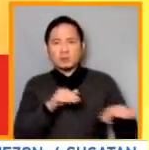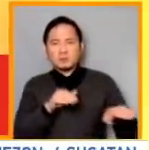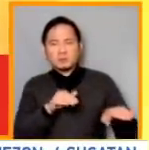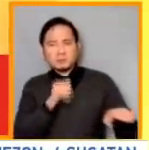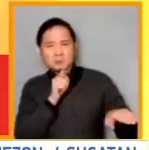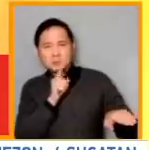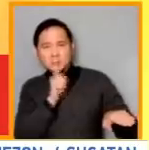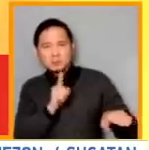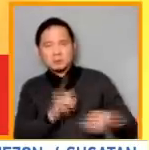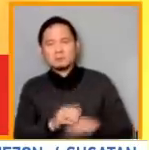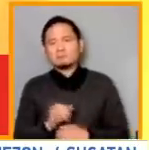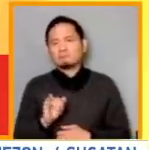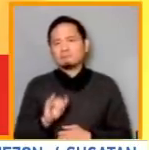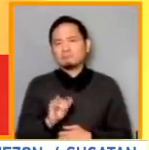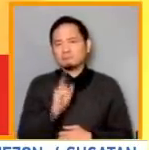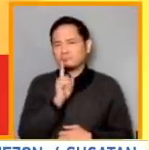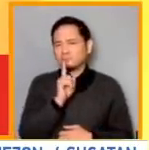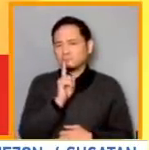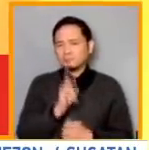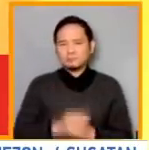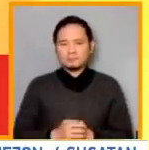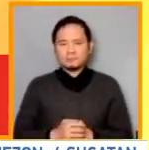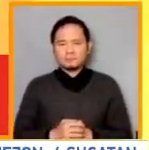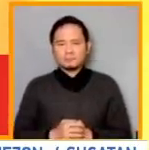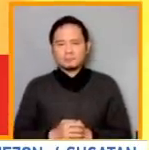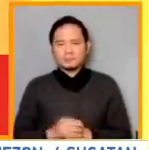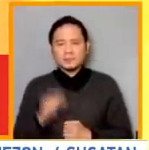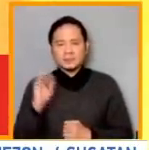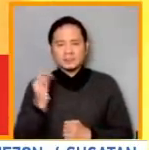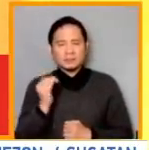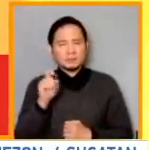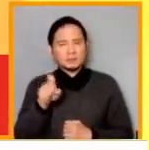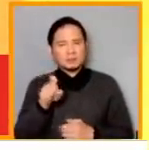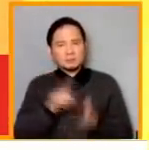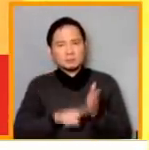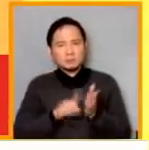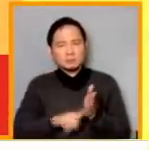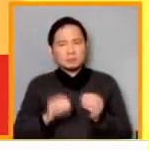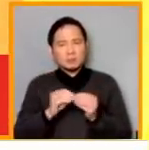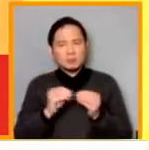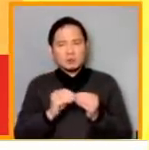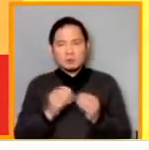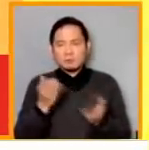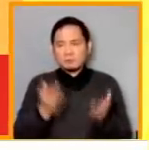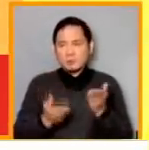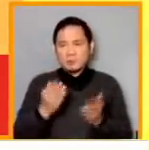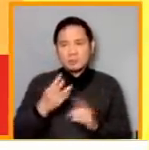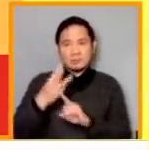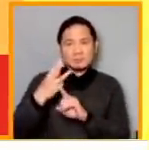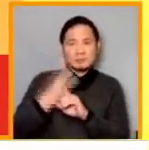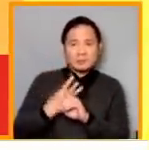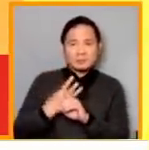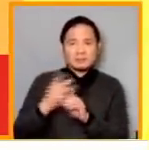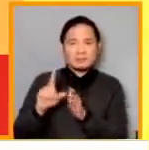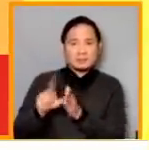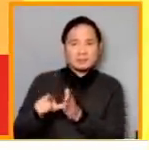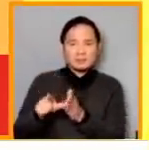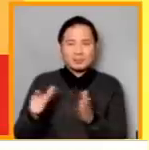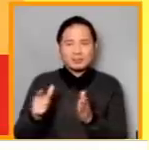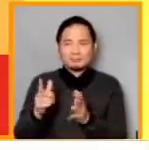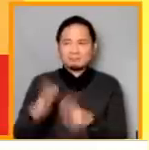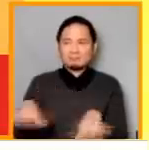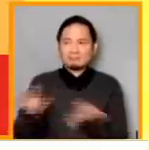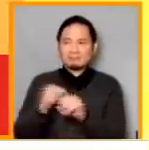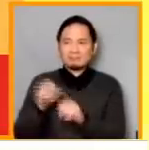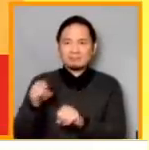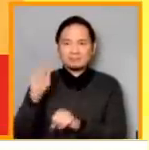tama. Siguro parang ano nila. Kailangan pag-aralan pa yan ng mga 6 na buwan bago na administrasyon. Pag-aralan mabuti. Anyway,